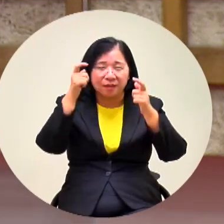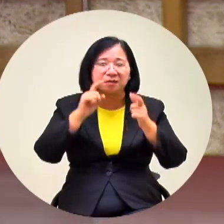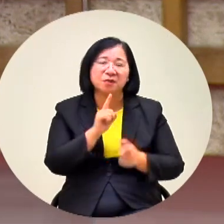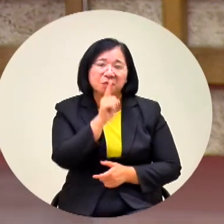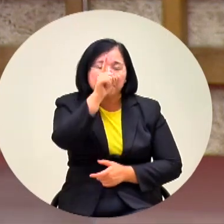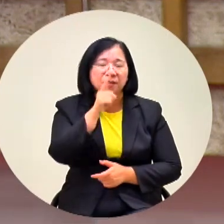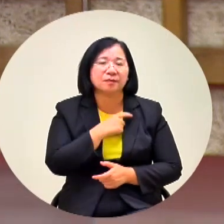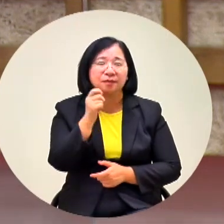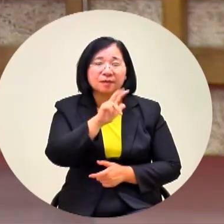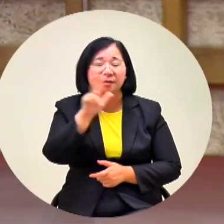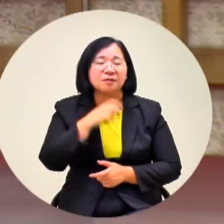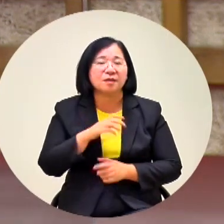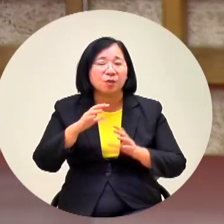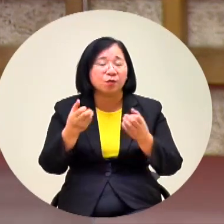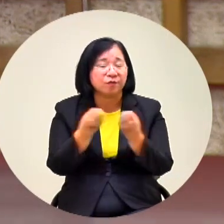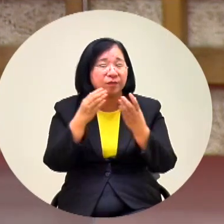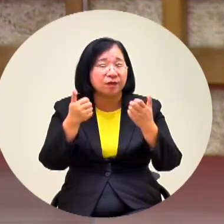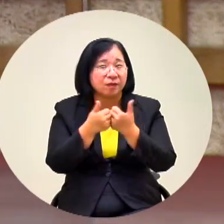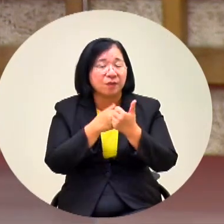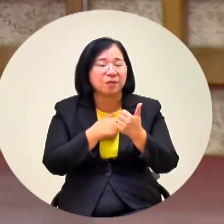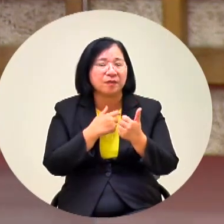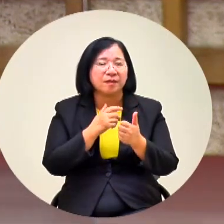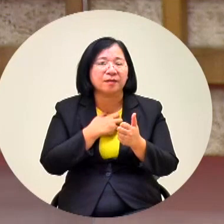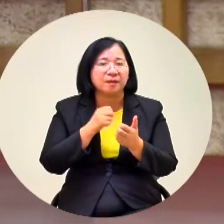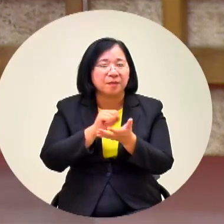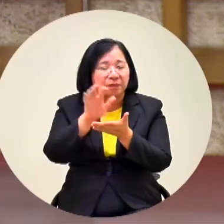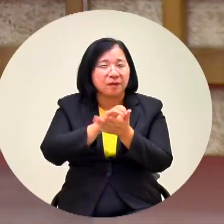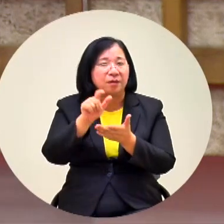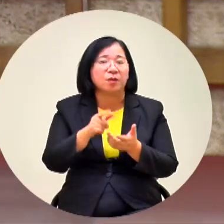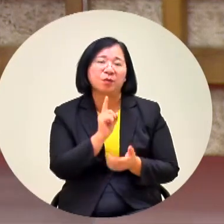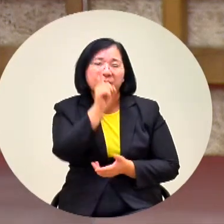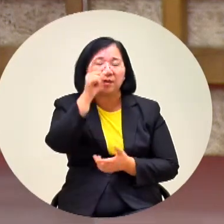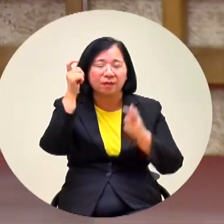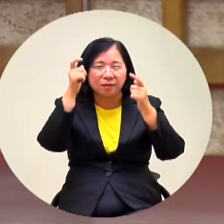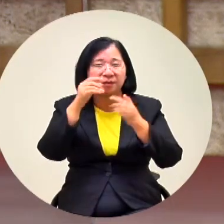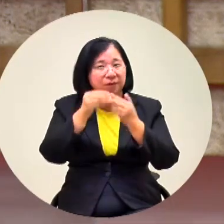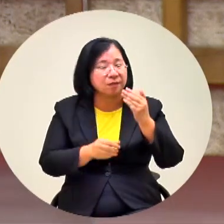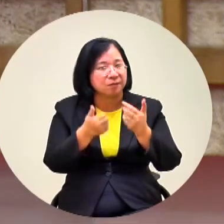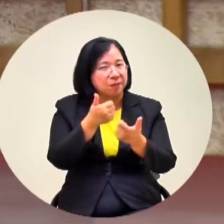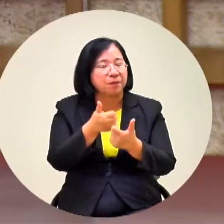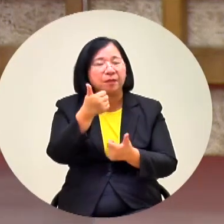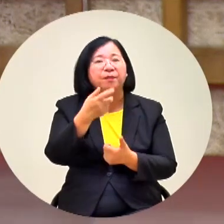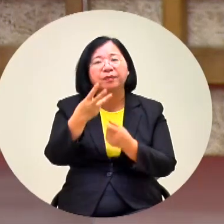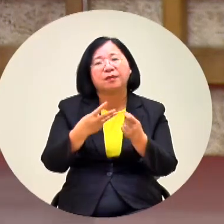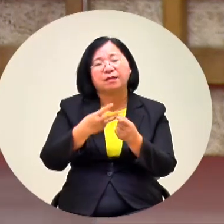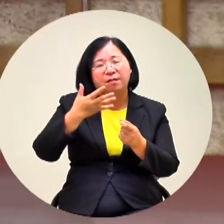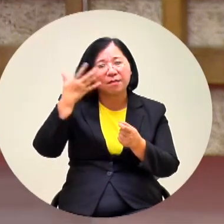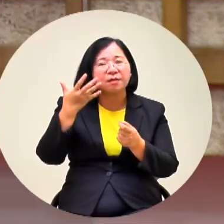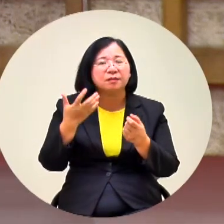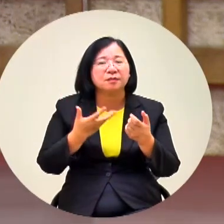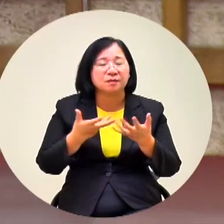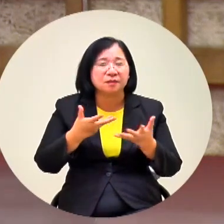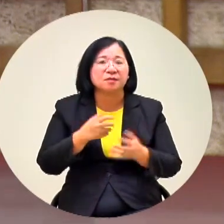分析，也只有高雄有这样的条件来做这件事情。不过那是3年前的事情，当时可能气氛时机还不够成熟。不过全球